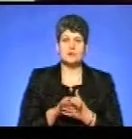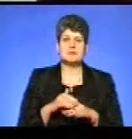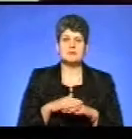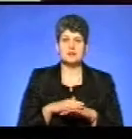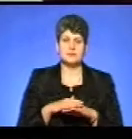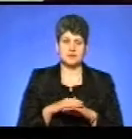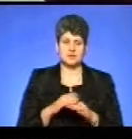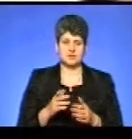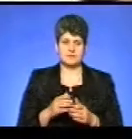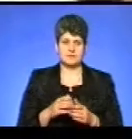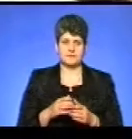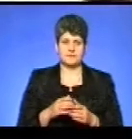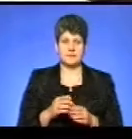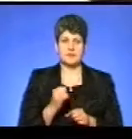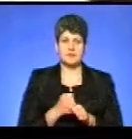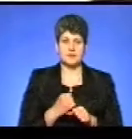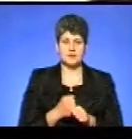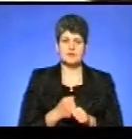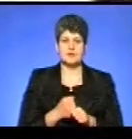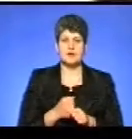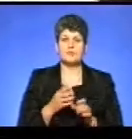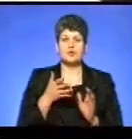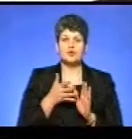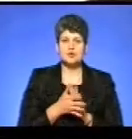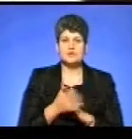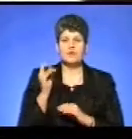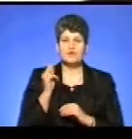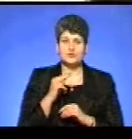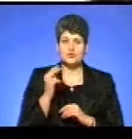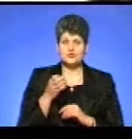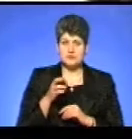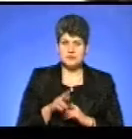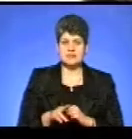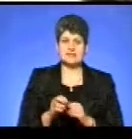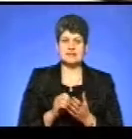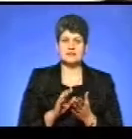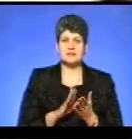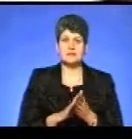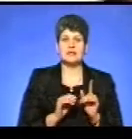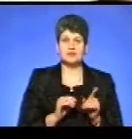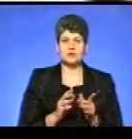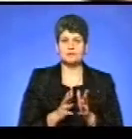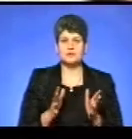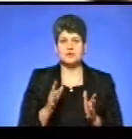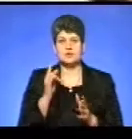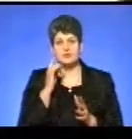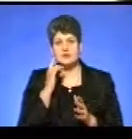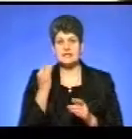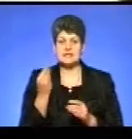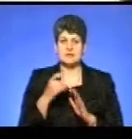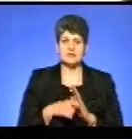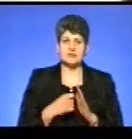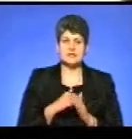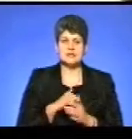величинами». Працюю перший рік по інклюзії, вчуся. Зареєструвалася для того, щоб більше почути, цікавого дізнатися.